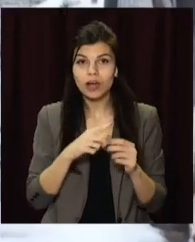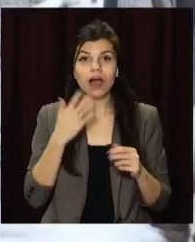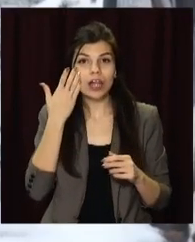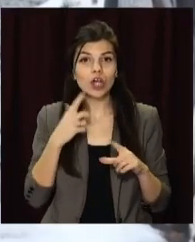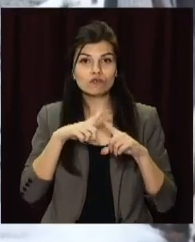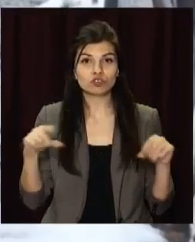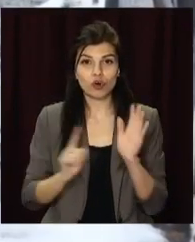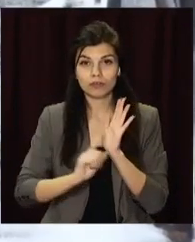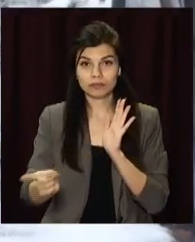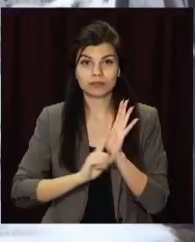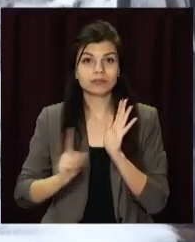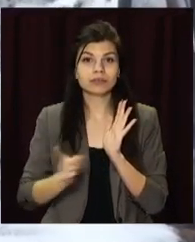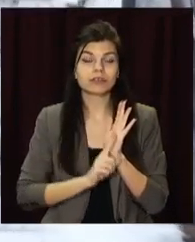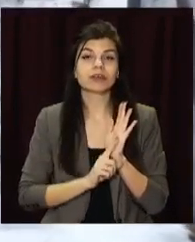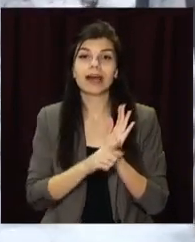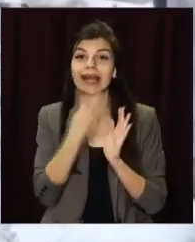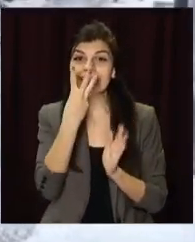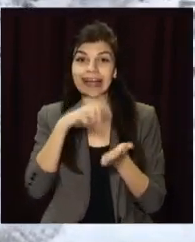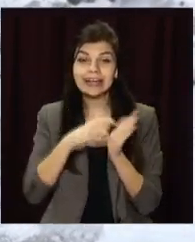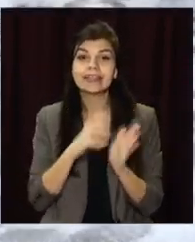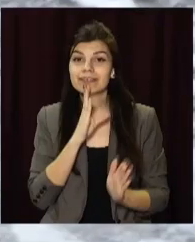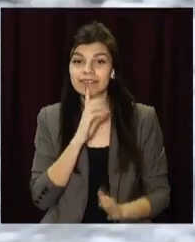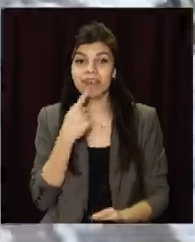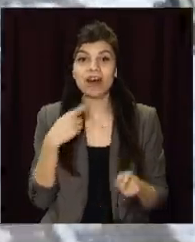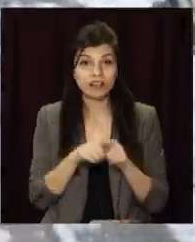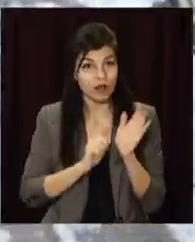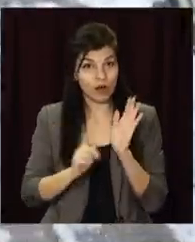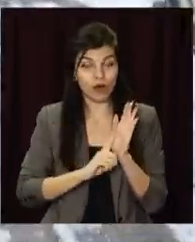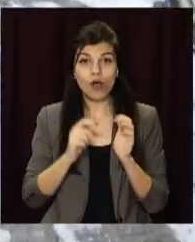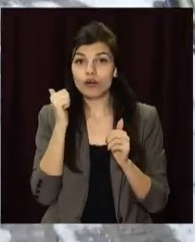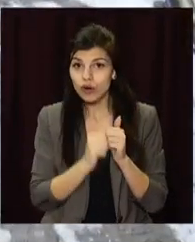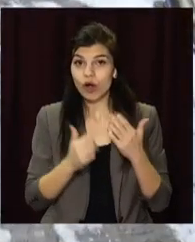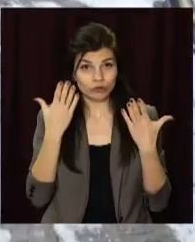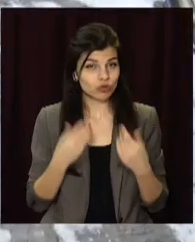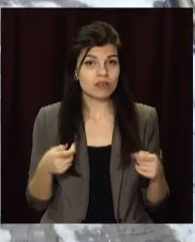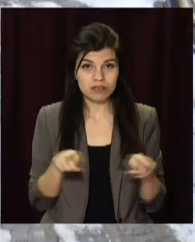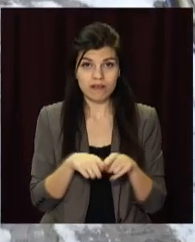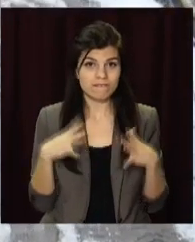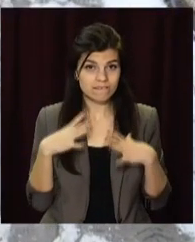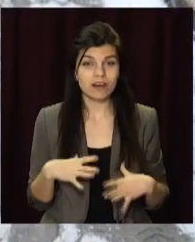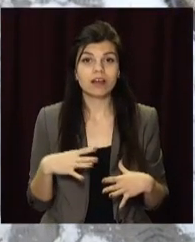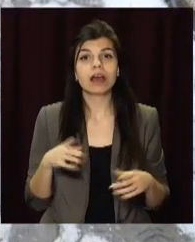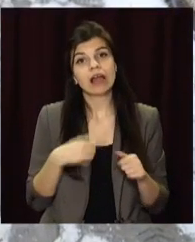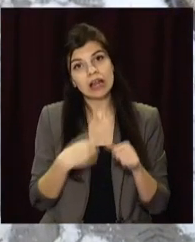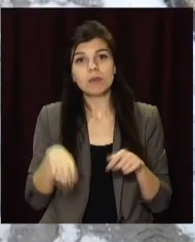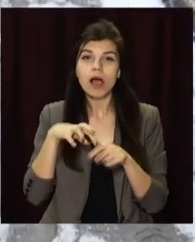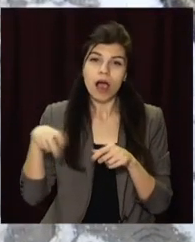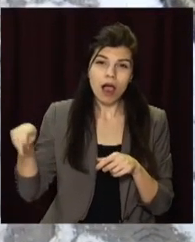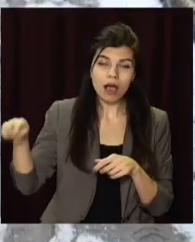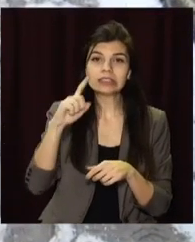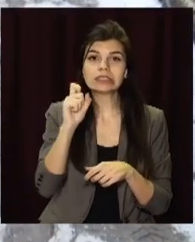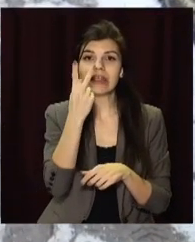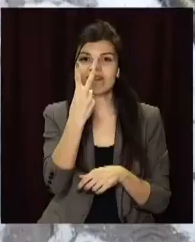доводиться долати по дорозі до знань. Третьокласниця каже, так ходити вона мусить кожного дня або ж обходити